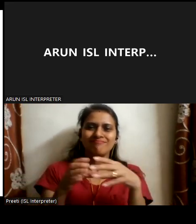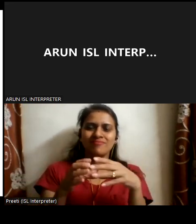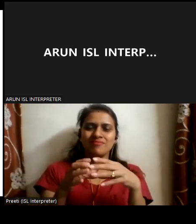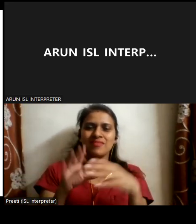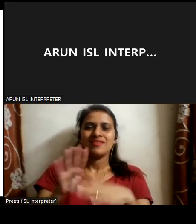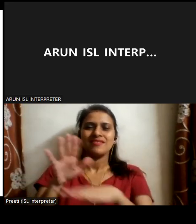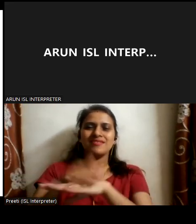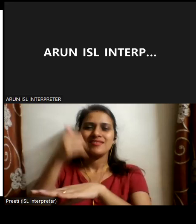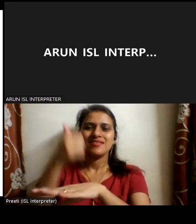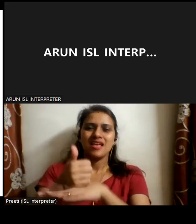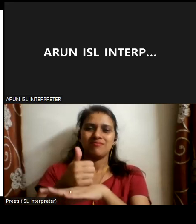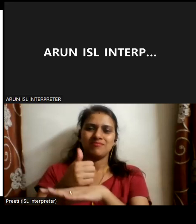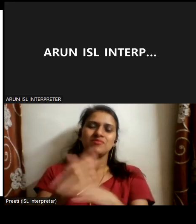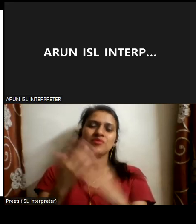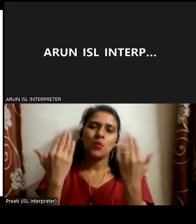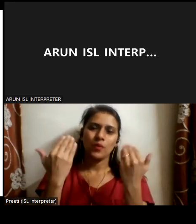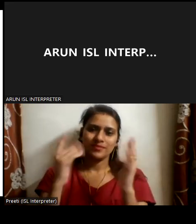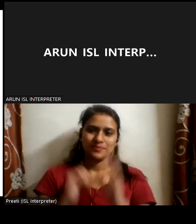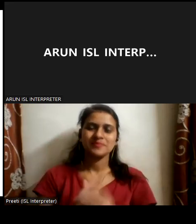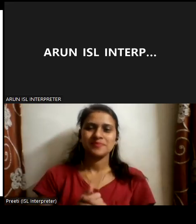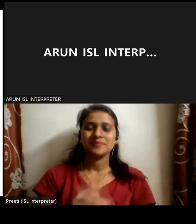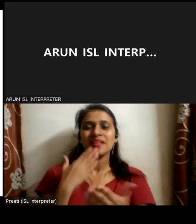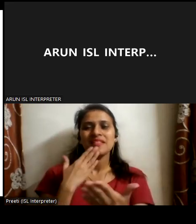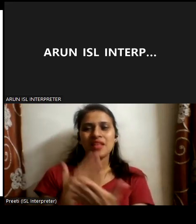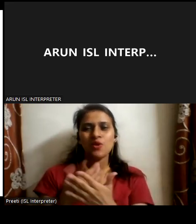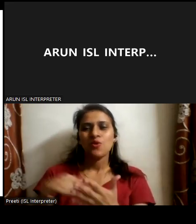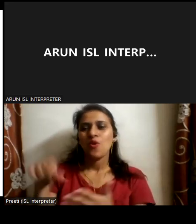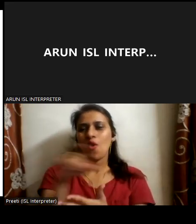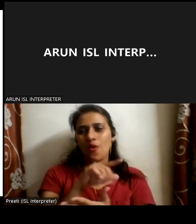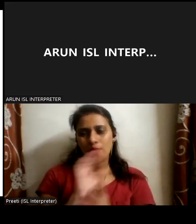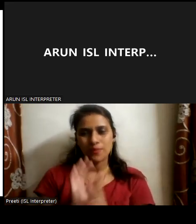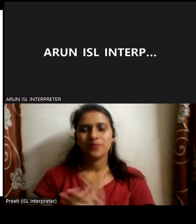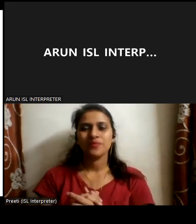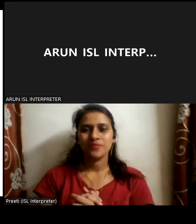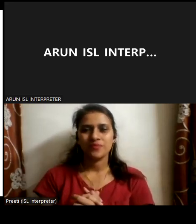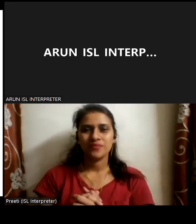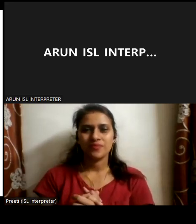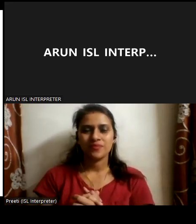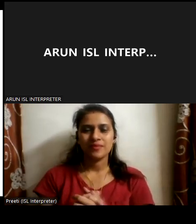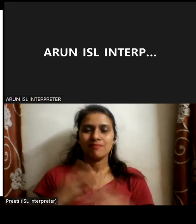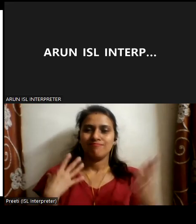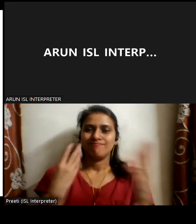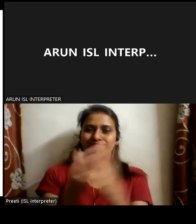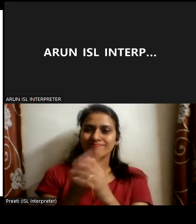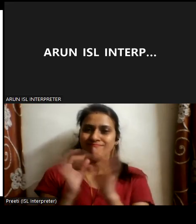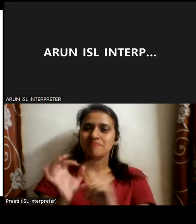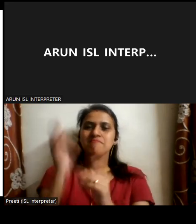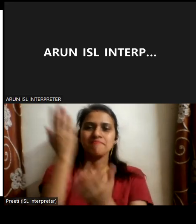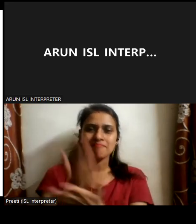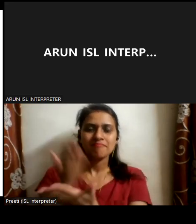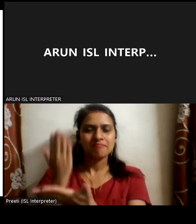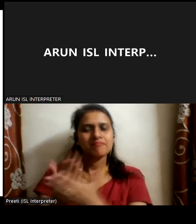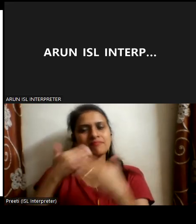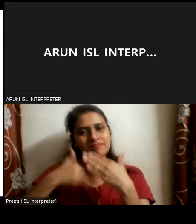स्थापना आप सभी करेंगे। शुक्रिया आप सभी का। थैंक यू एवरीवन। Keep following us, keep participating in